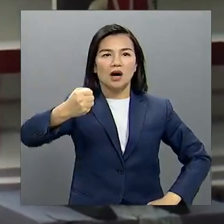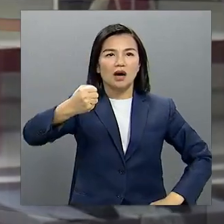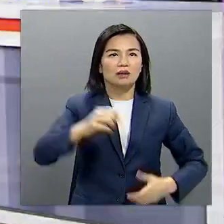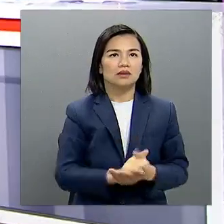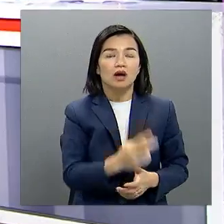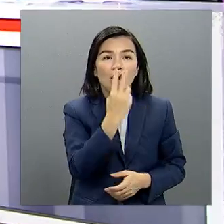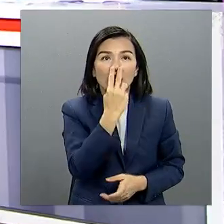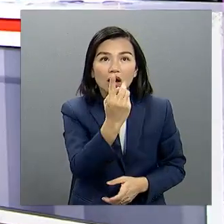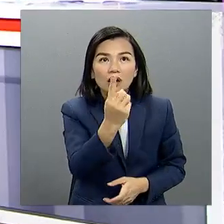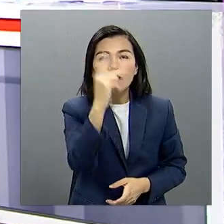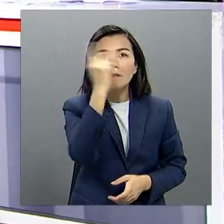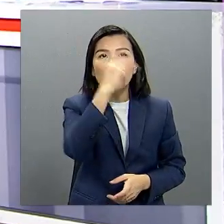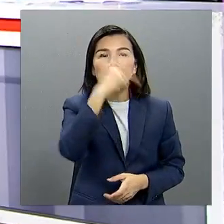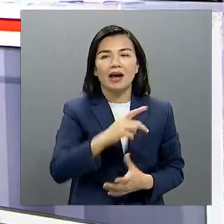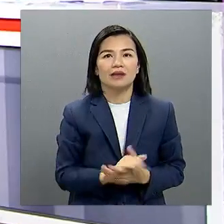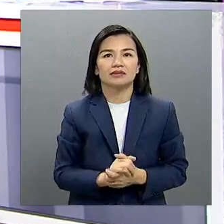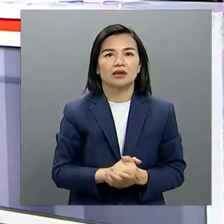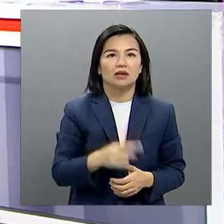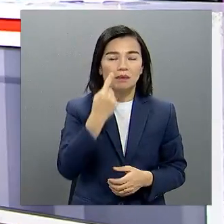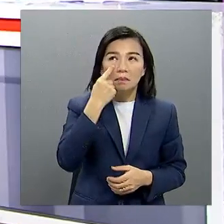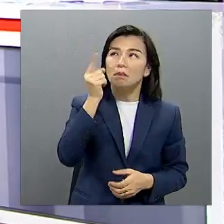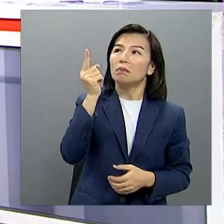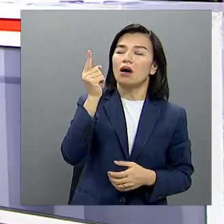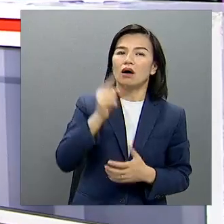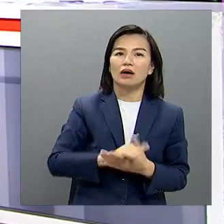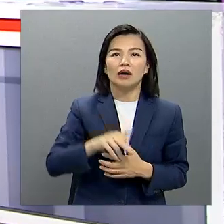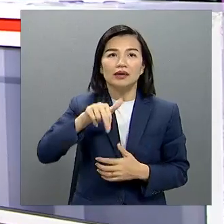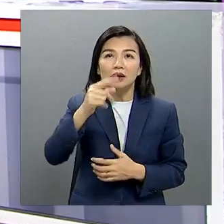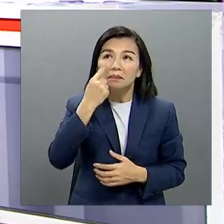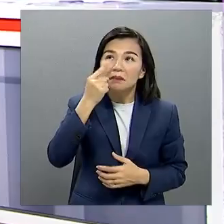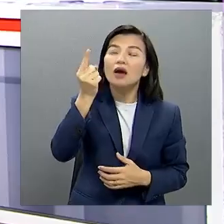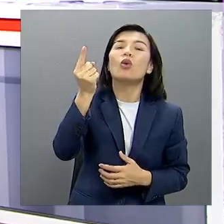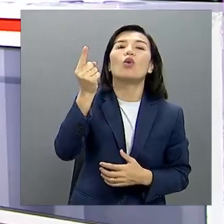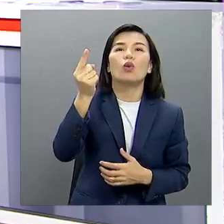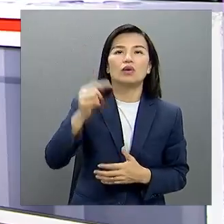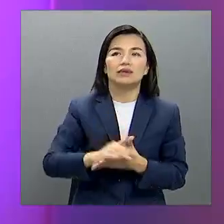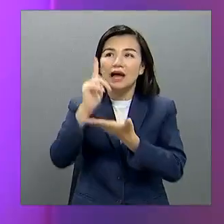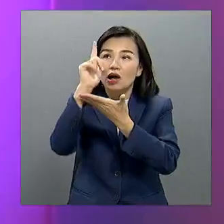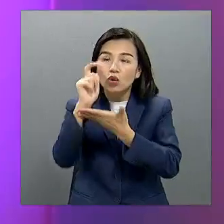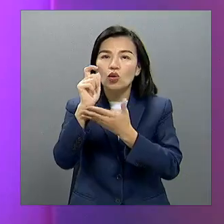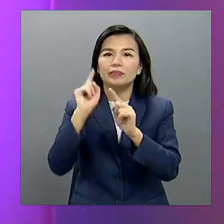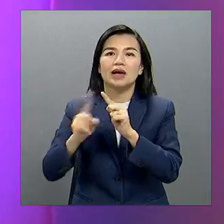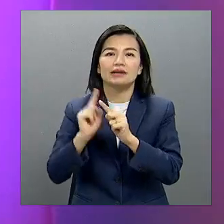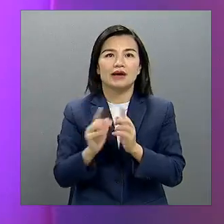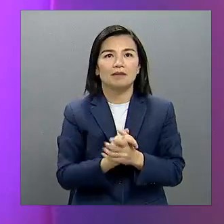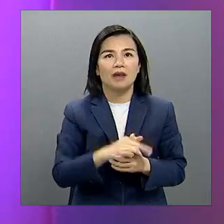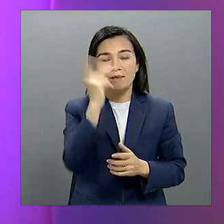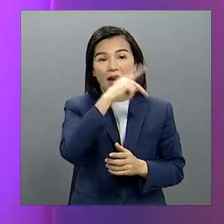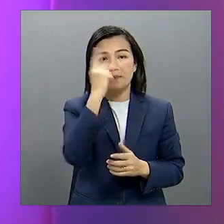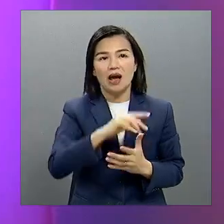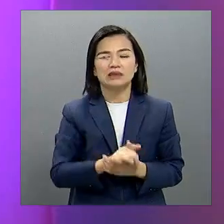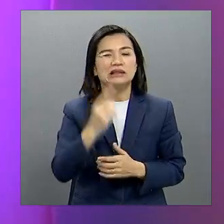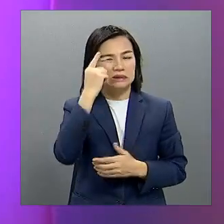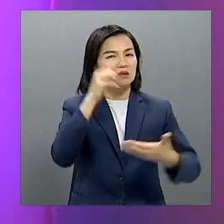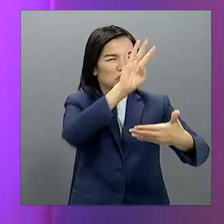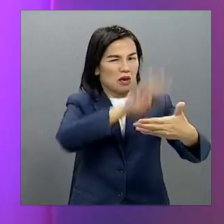แปลกใหม่ ต้องมองอ่ะ ต้องมองใช่เพราะเดินเข้าวัดมาเนี่ยอย่างน้อยต้องแบบถ่ายรูปไปคุยกับเพื่อน จริงๆเป็นกุศโลบายนะเพราะว่าพอมี